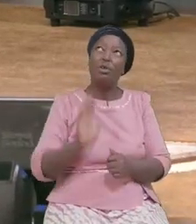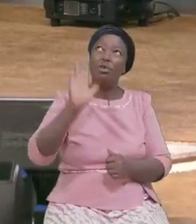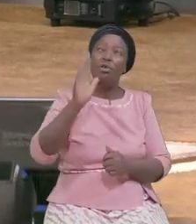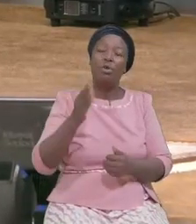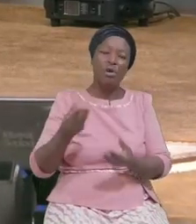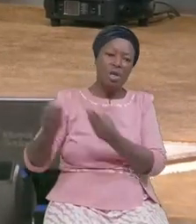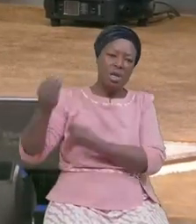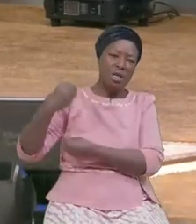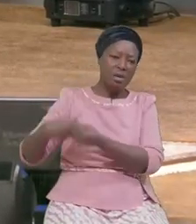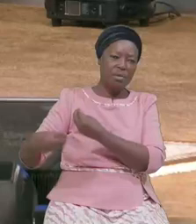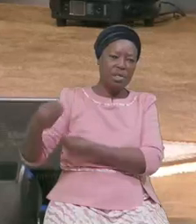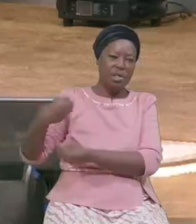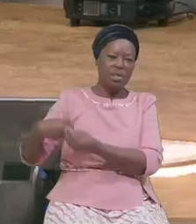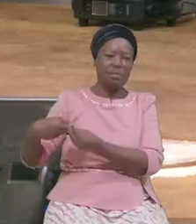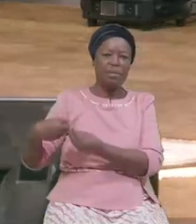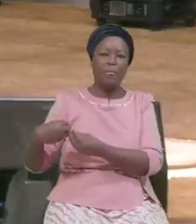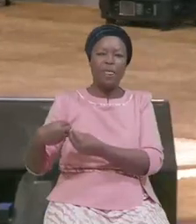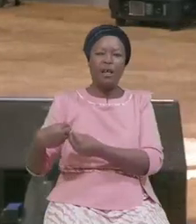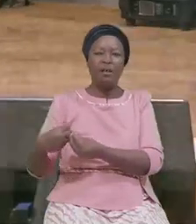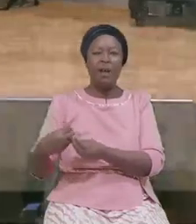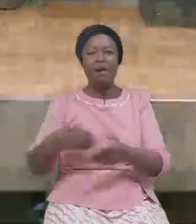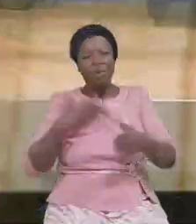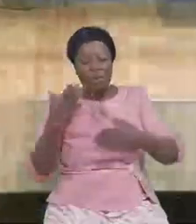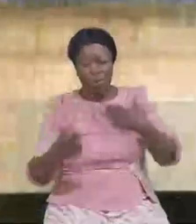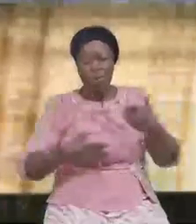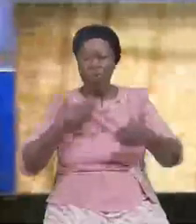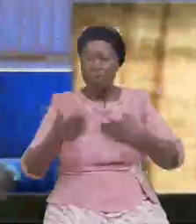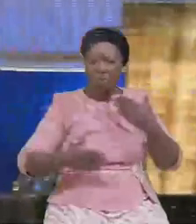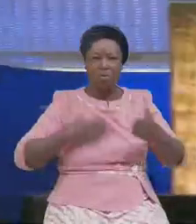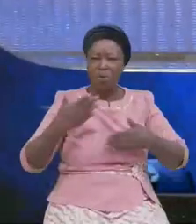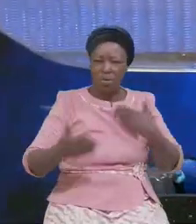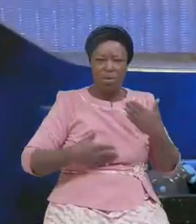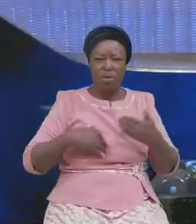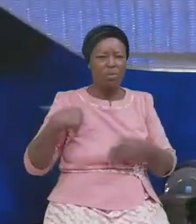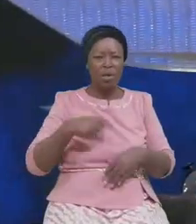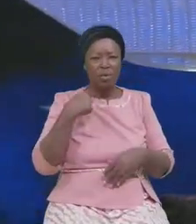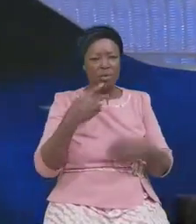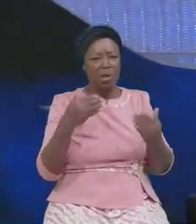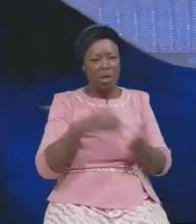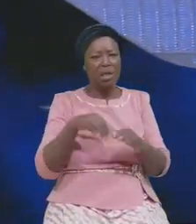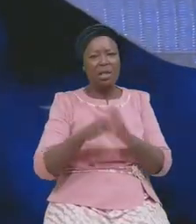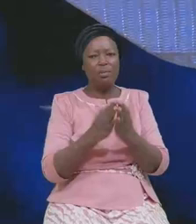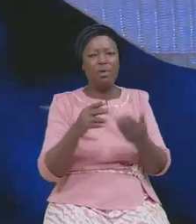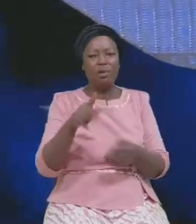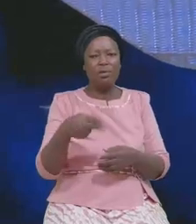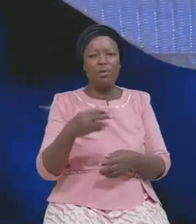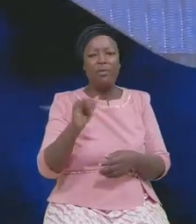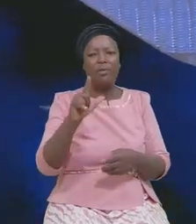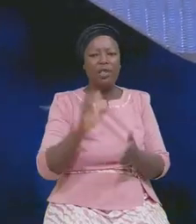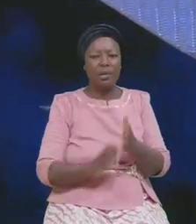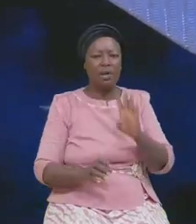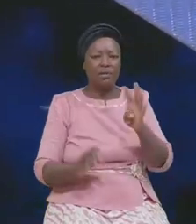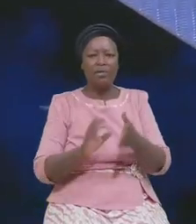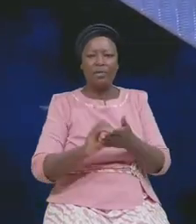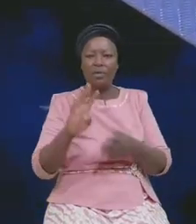héritage. Réjouissez-vous, réjouissez-vous, réjouissez-vous, on nous a dit dans Philippiens 4, 4. Il ne faut pas ouvrir, je vais vous dire seulement ce que